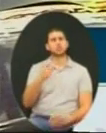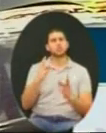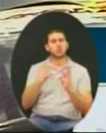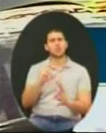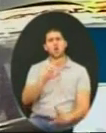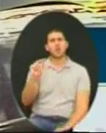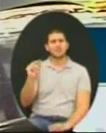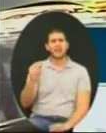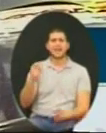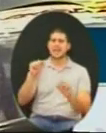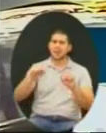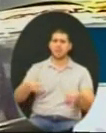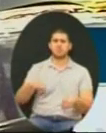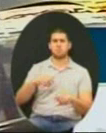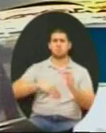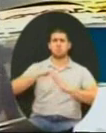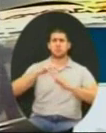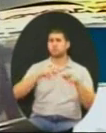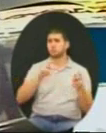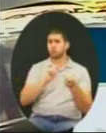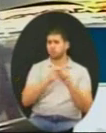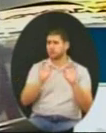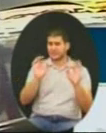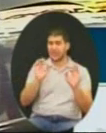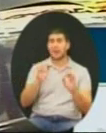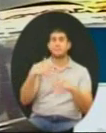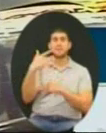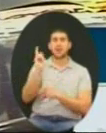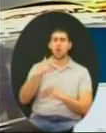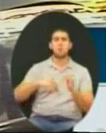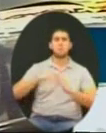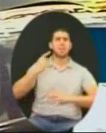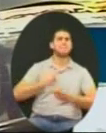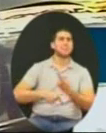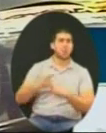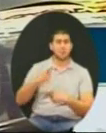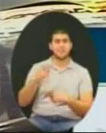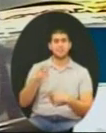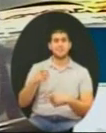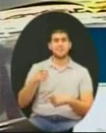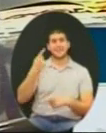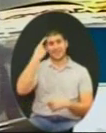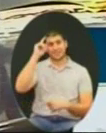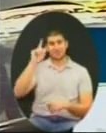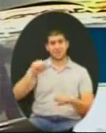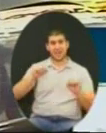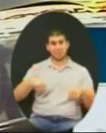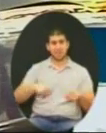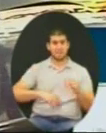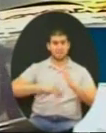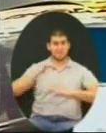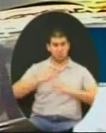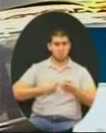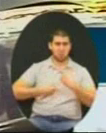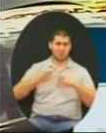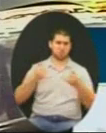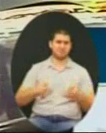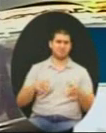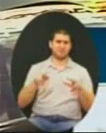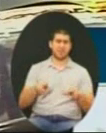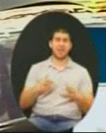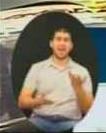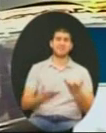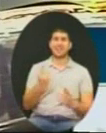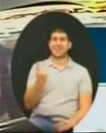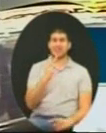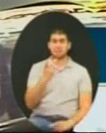שיטה, זה אותם קבלנים שבונים, לא השתנה פה שום דבר, המדינה לא בונה במקום. אותם יזמים ואותם קבלנים שבנו במקום, בונים גם עכשיו. ההבדל